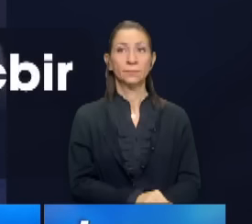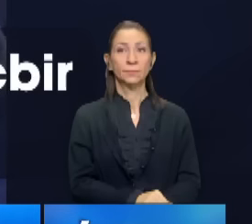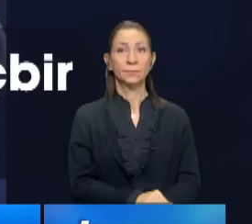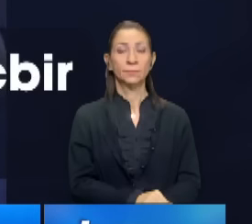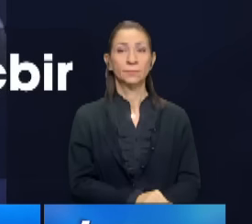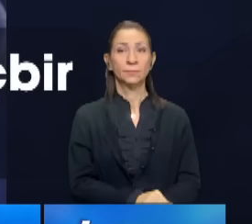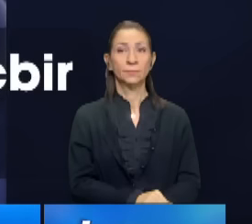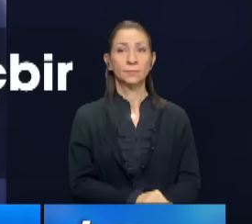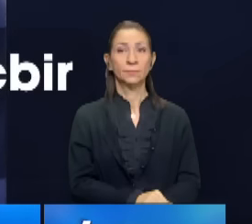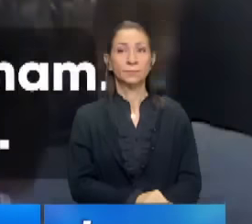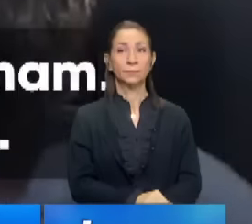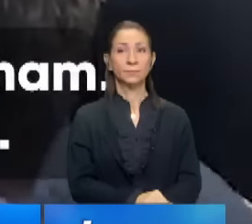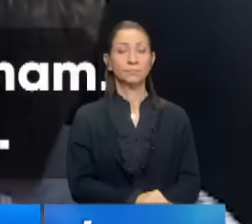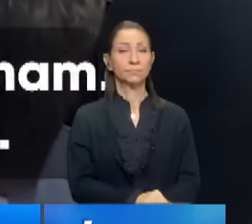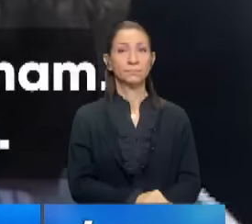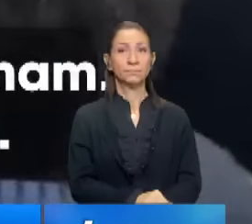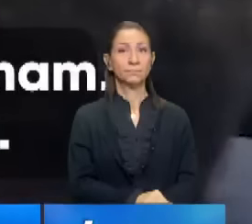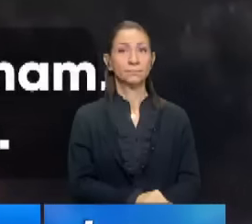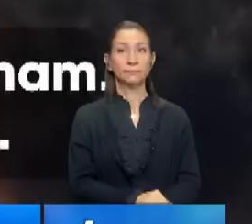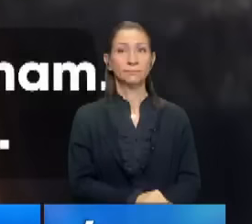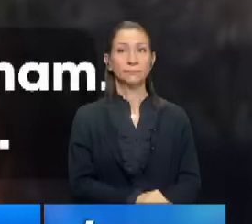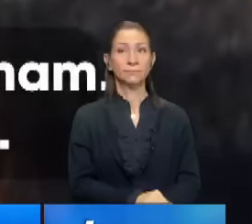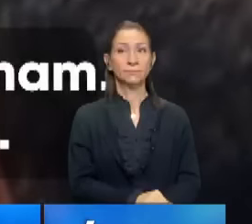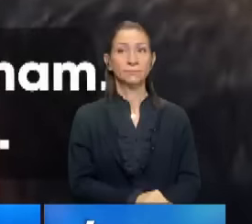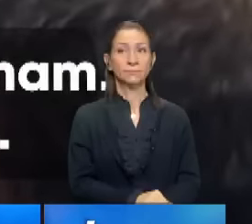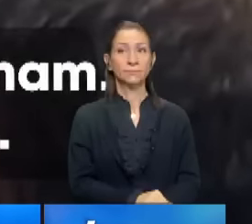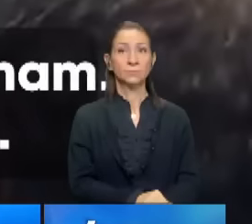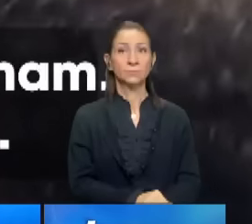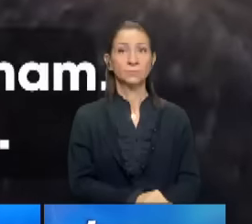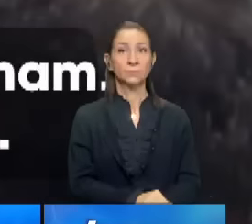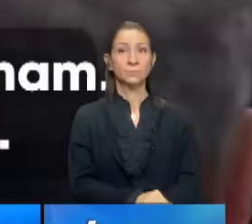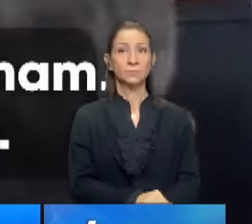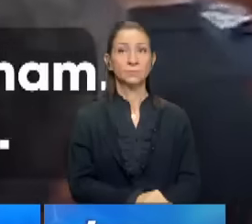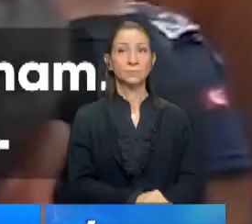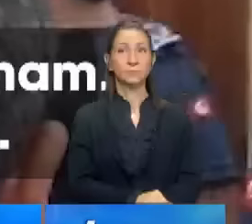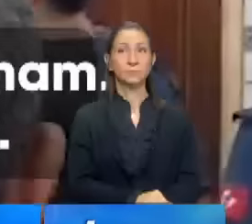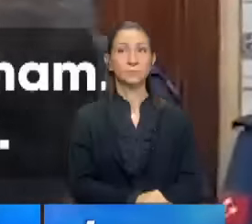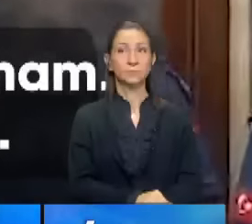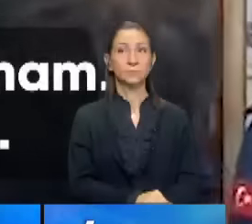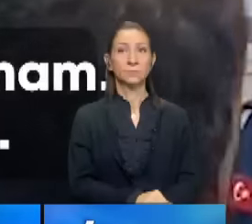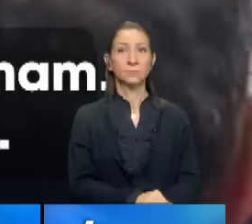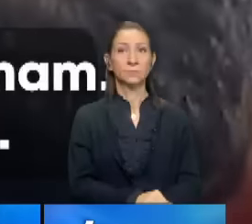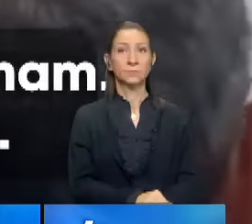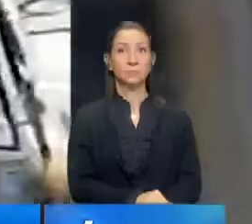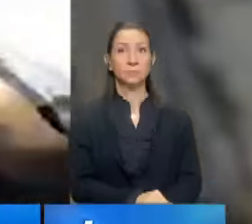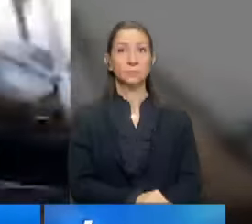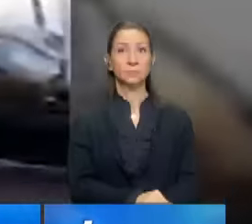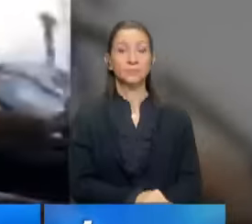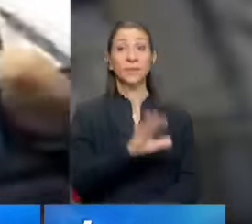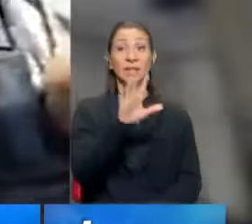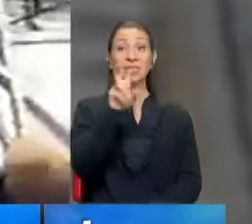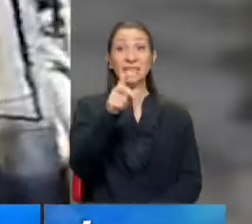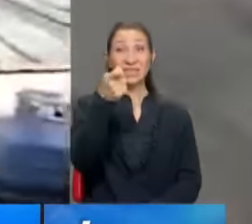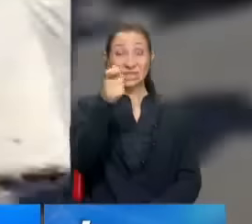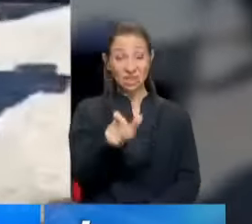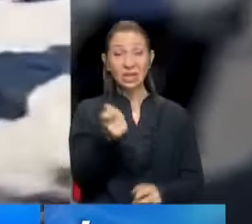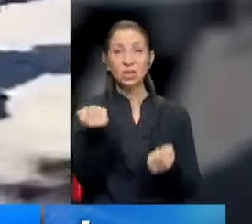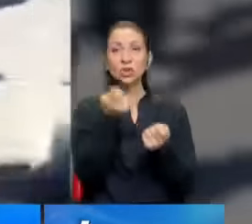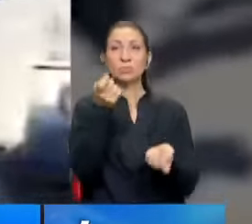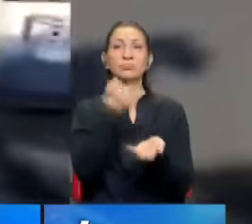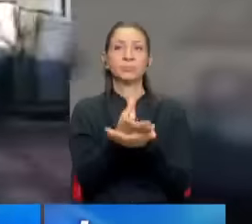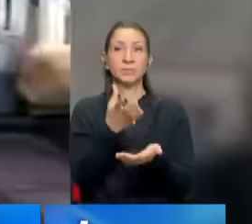yerinden çıkartmayacağım. Beni işten neden çıkarttın? Tamam. Bu kadar ya. 58 işçinin görevine